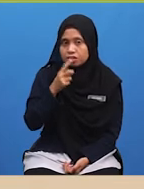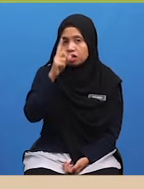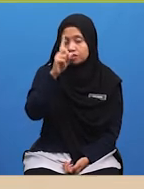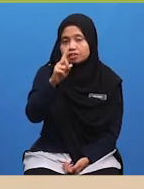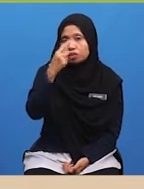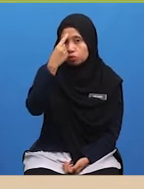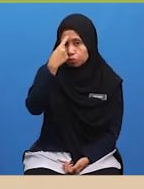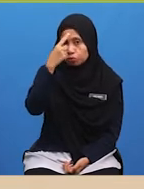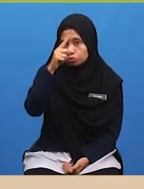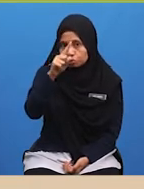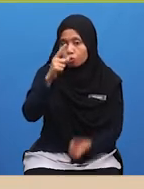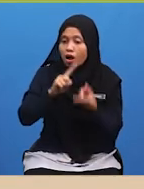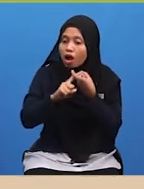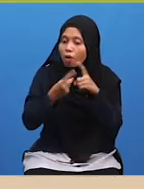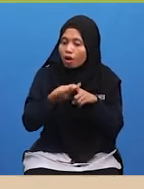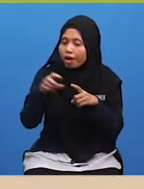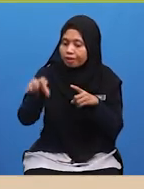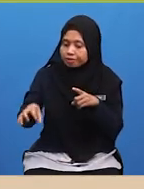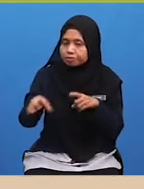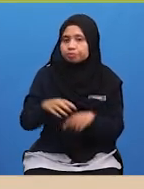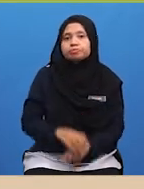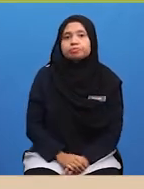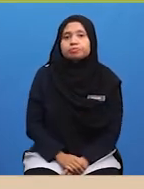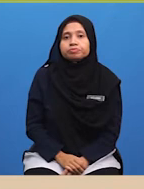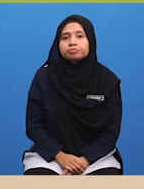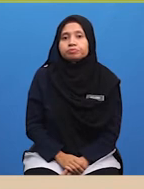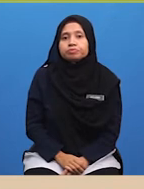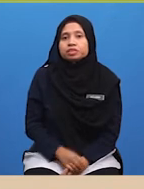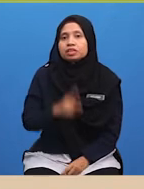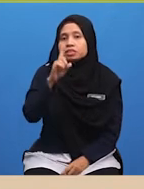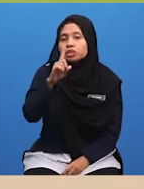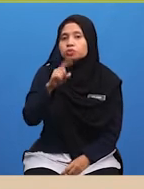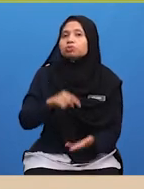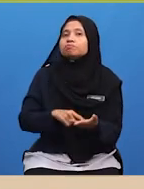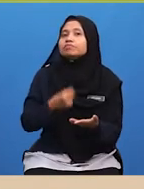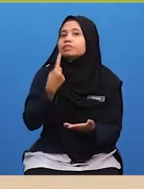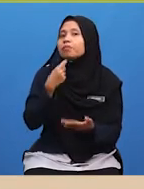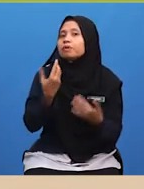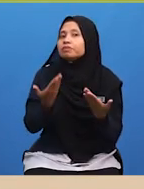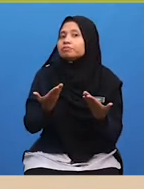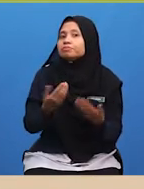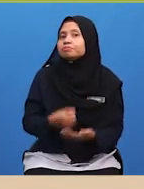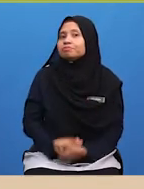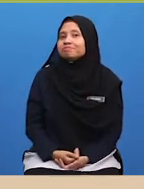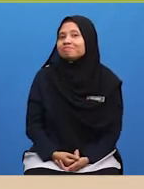Satu lagi untuk kawan si comel. Dan yang ini?